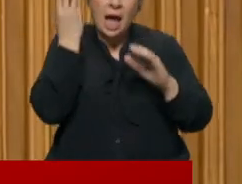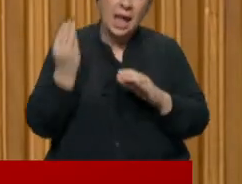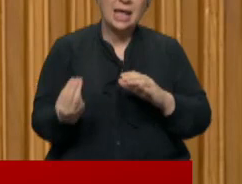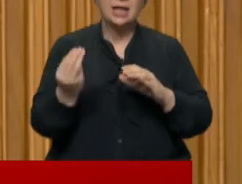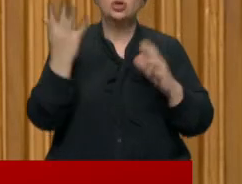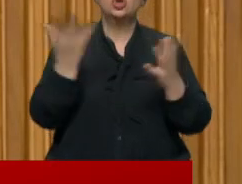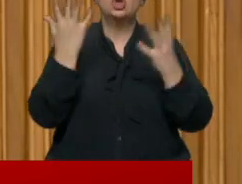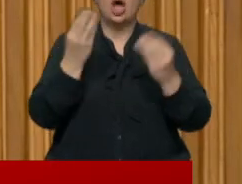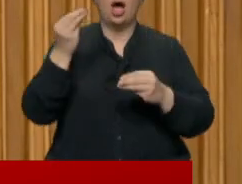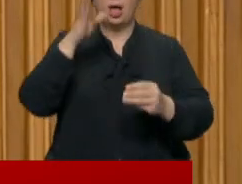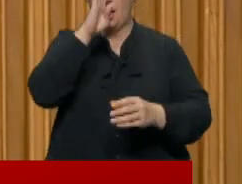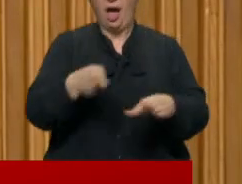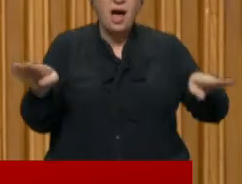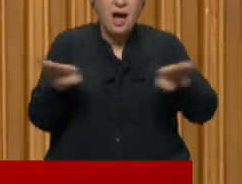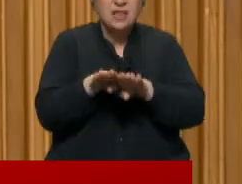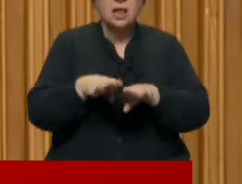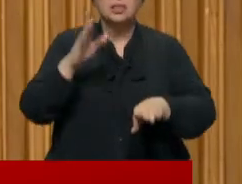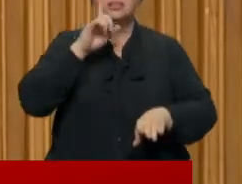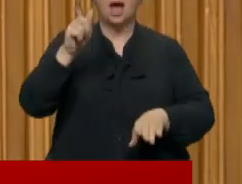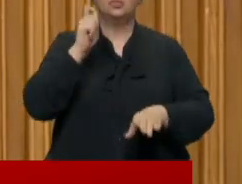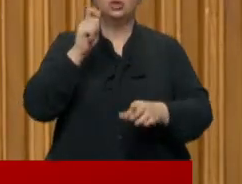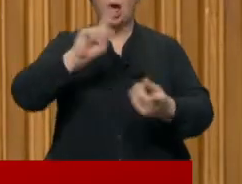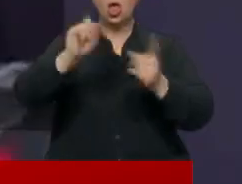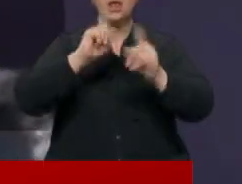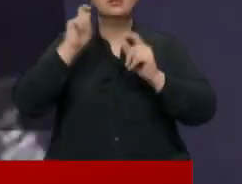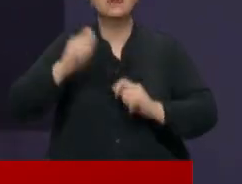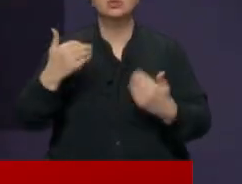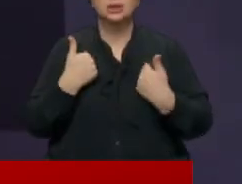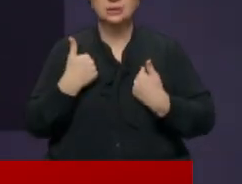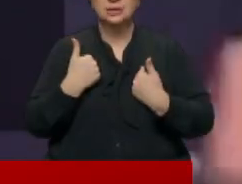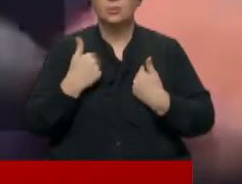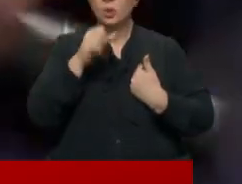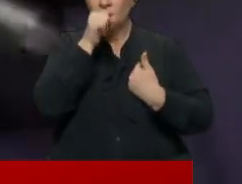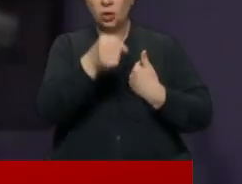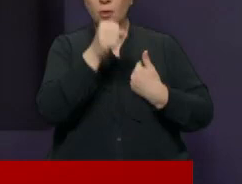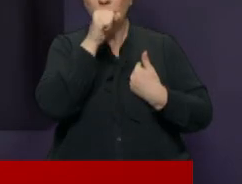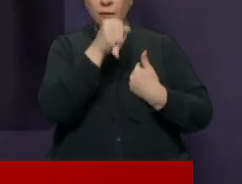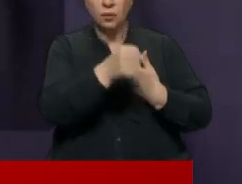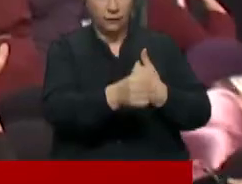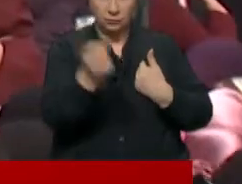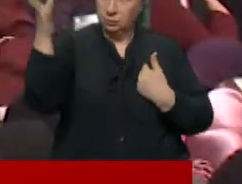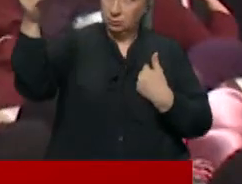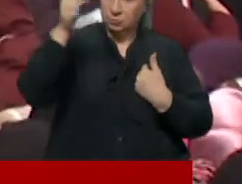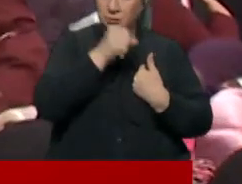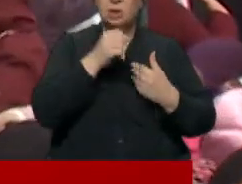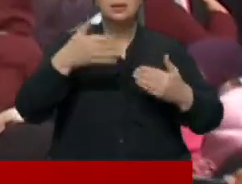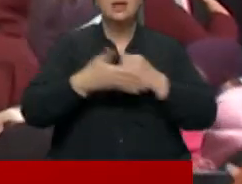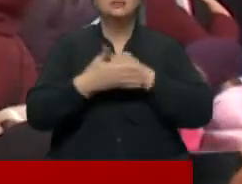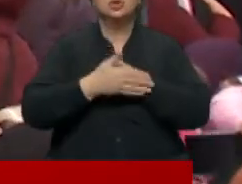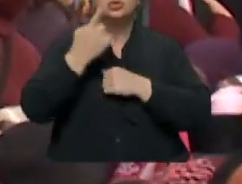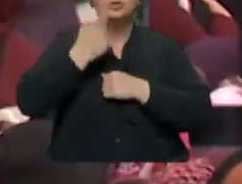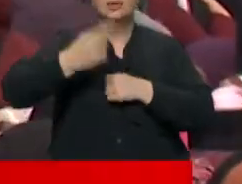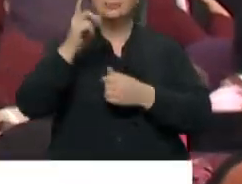güzel, çok daha adaletli ve namusuyla yöneteceğiz. Tamam, mikrofonu verin. Trabzon'da